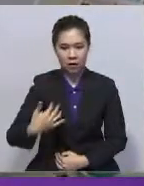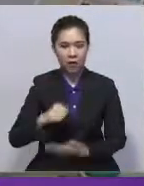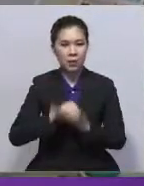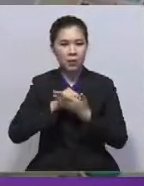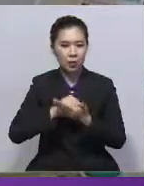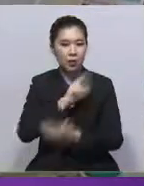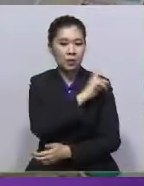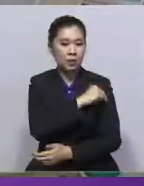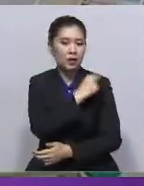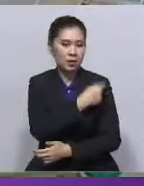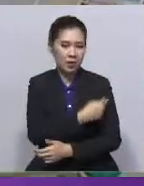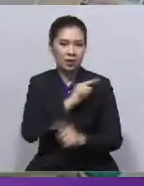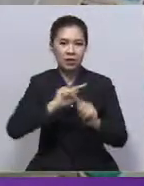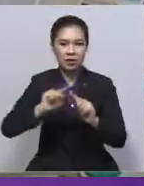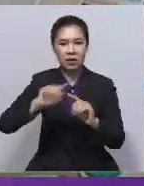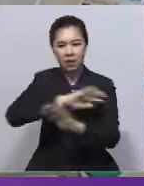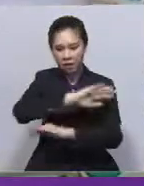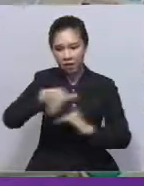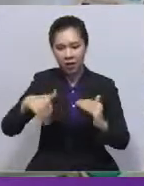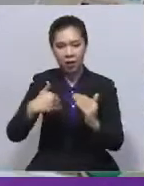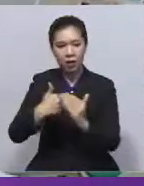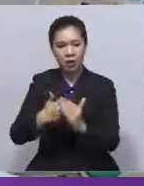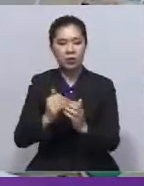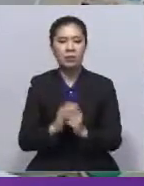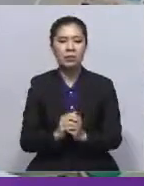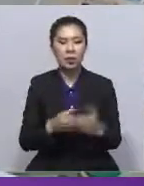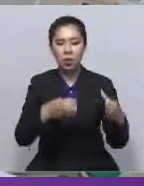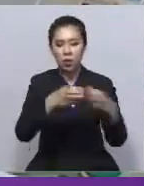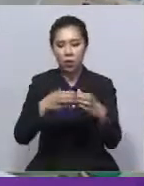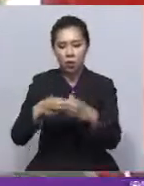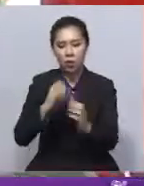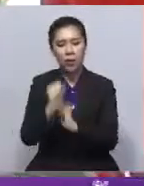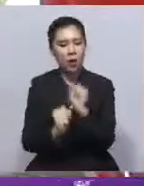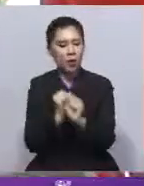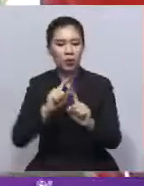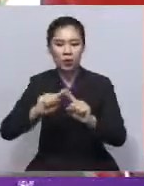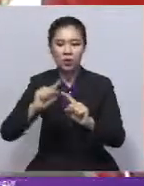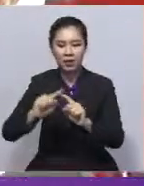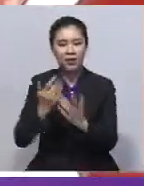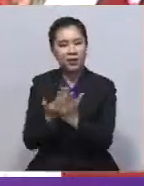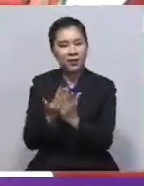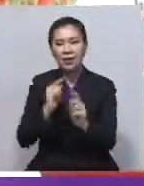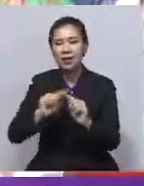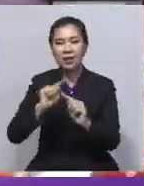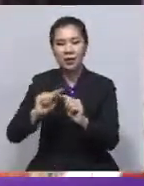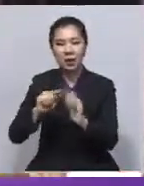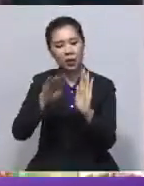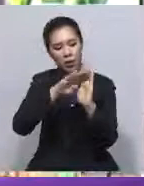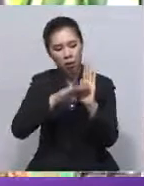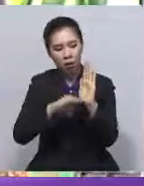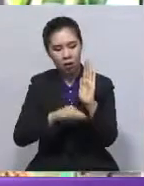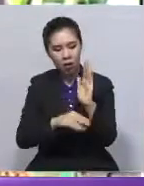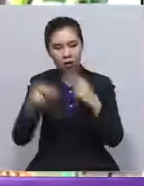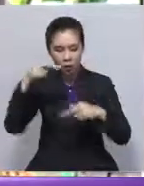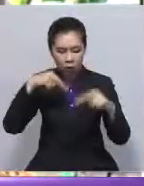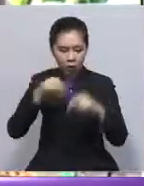าลของประชาชนแบบองค์รวมซึ่งจะต้องตอบโจทย์ประชาชนทุกกลุ่มทุกวัยนะครับในทุกรายได้ให้สามารถเข้าถึงขั้นตอนในการรักษาพยาบาล